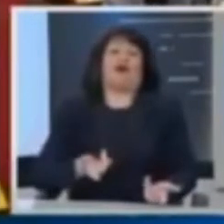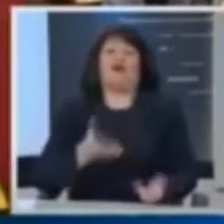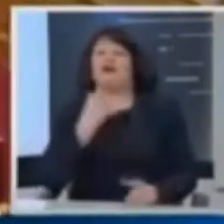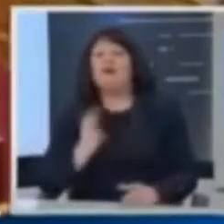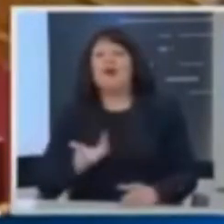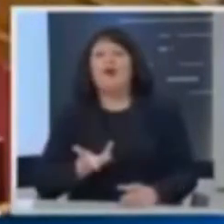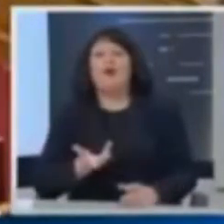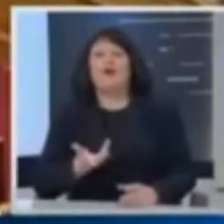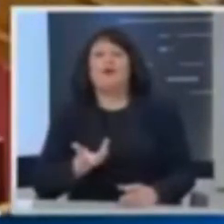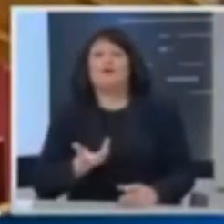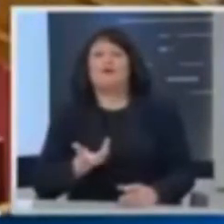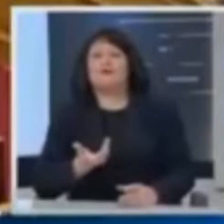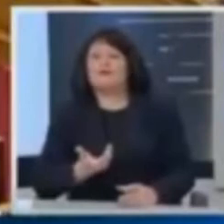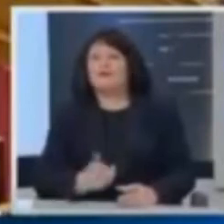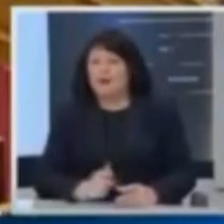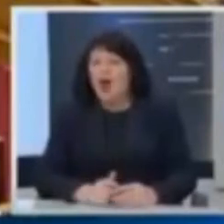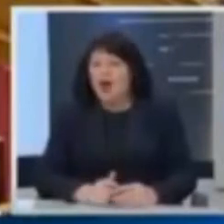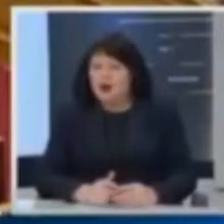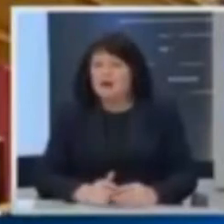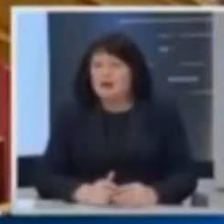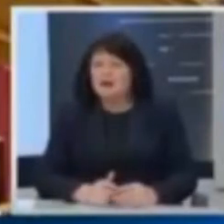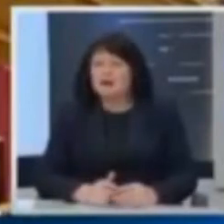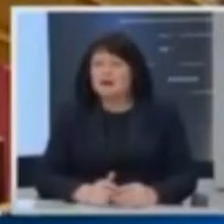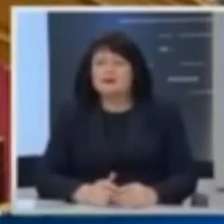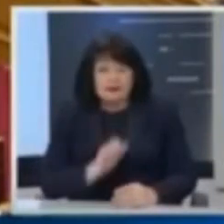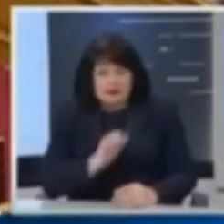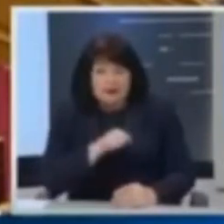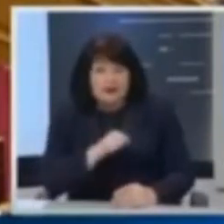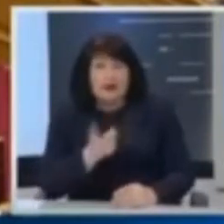Γιατί λοιπόν... Α, ναι. Άρα ναι,